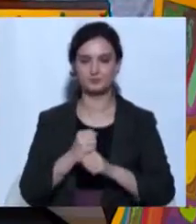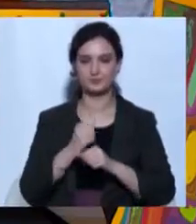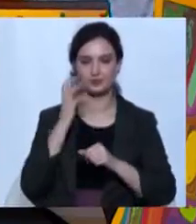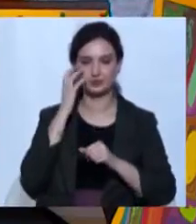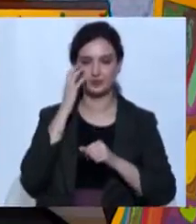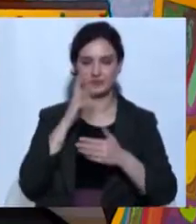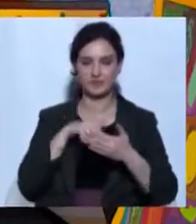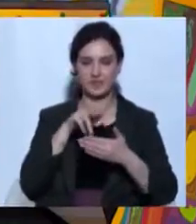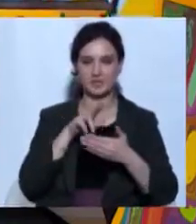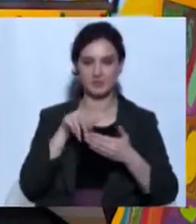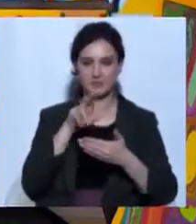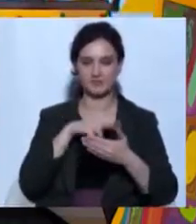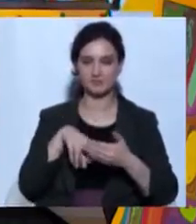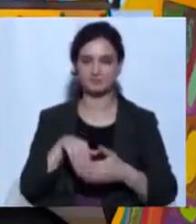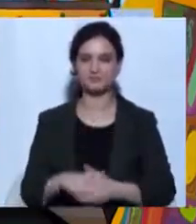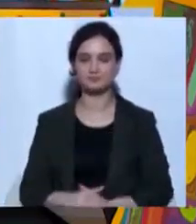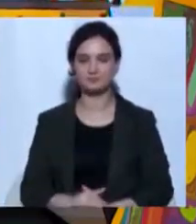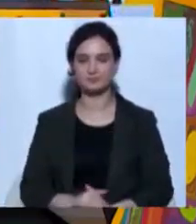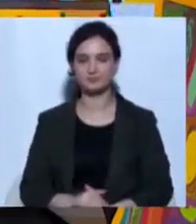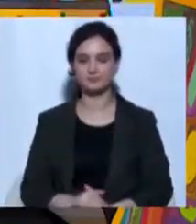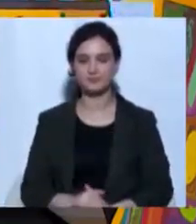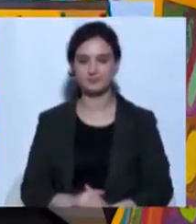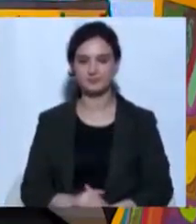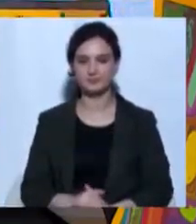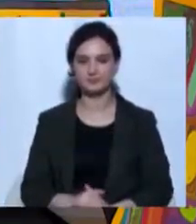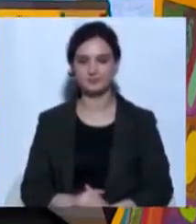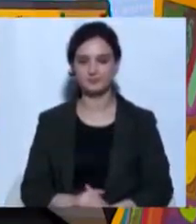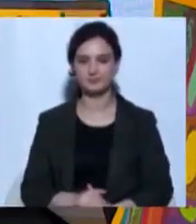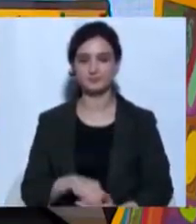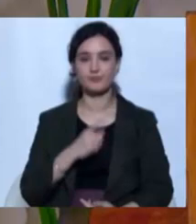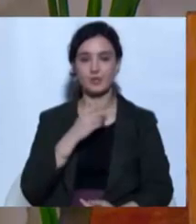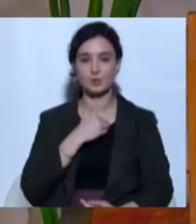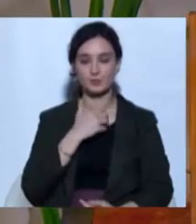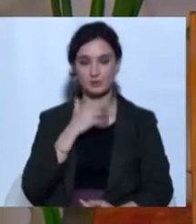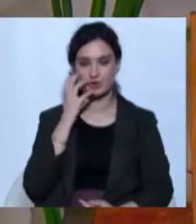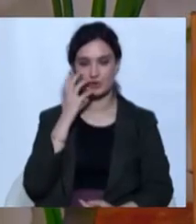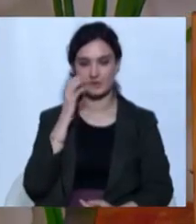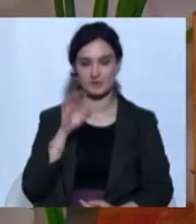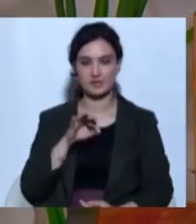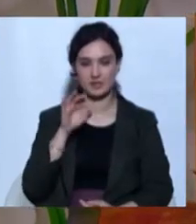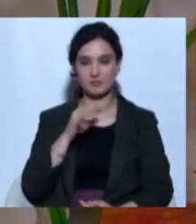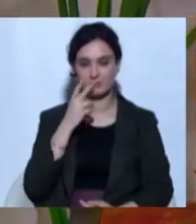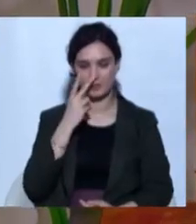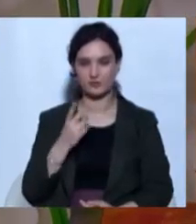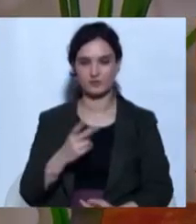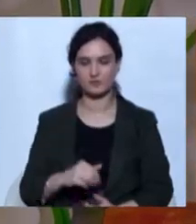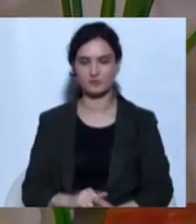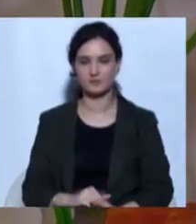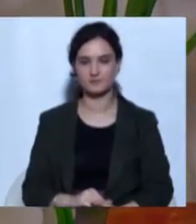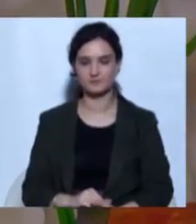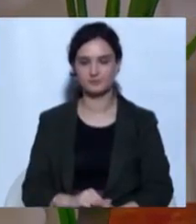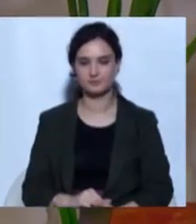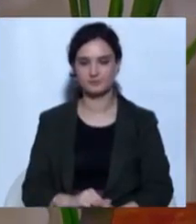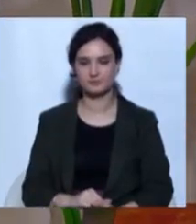შავი საღებავი. ახლა რატომ მინდა ეს შავი საღებავი, ახლა გაჩვენებთ.